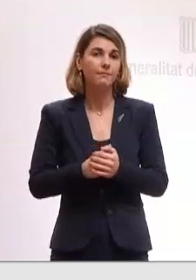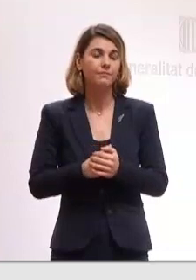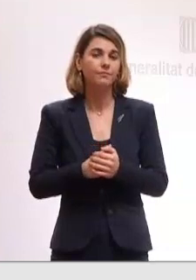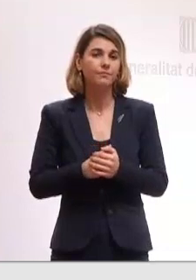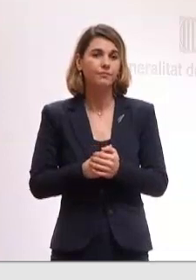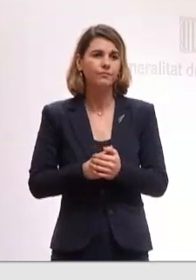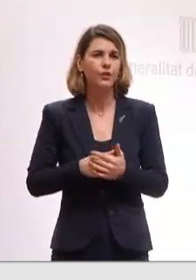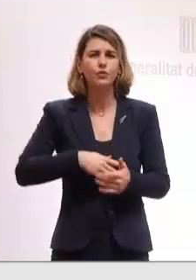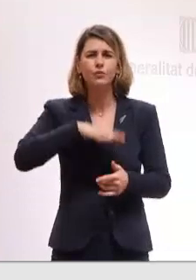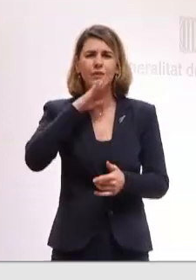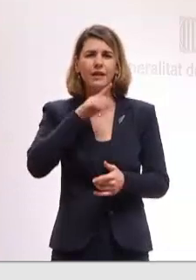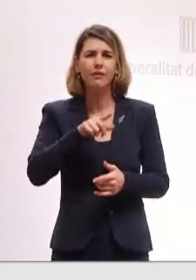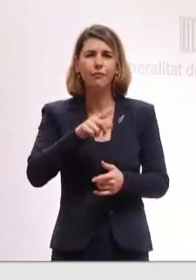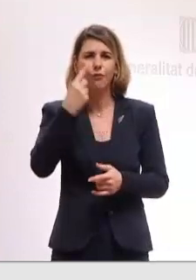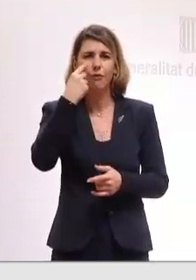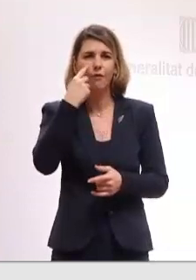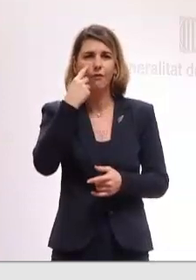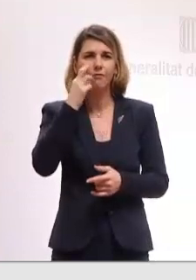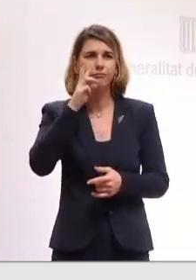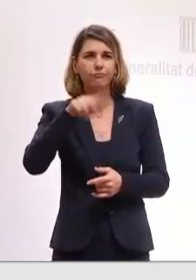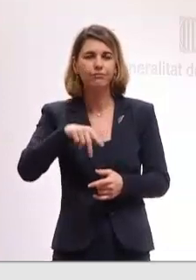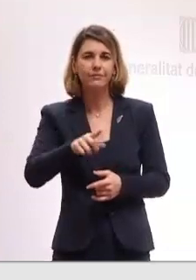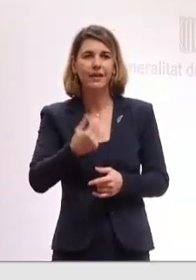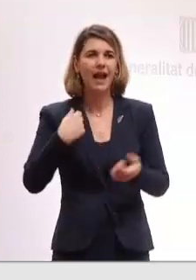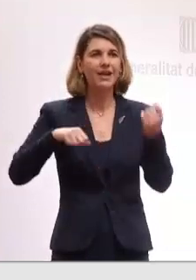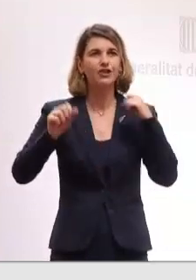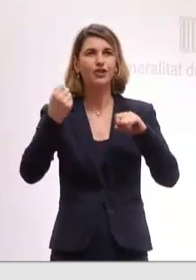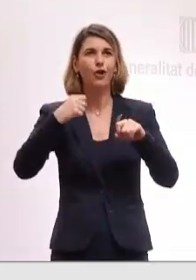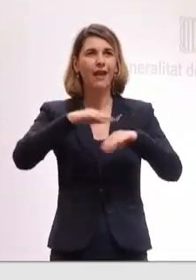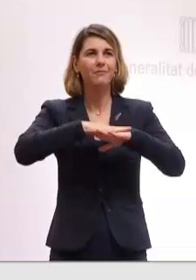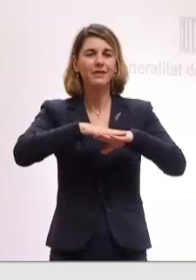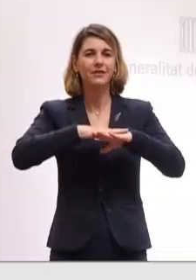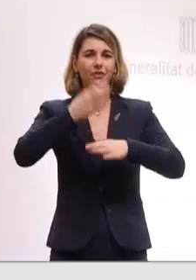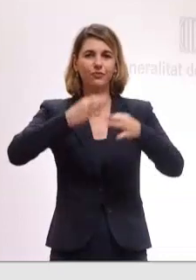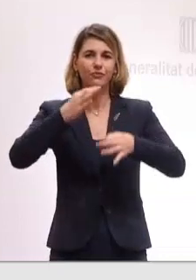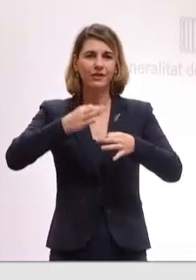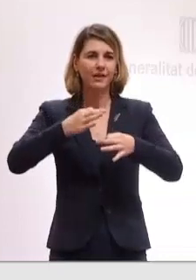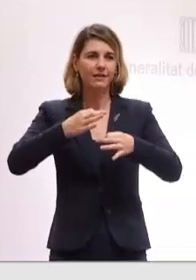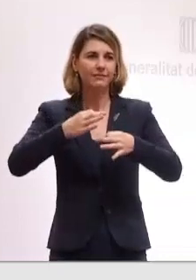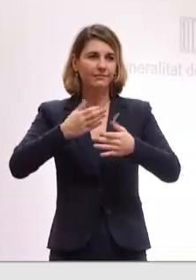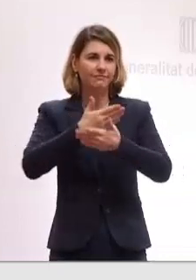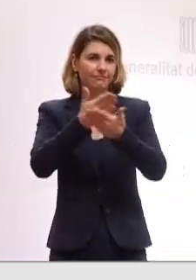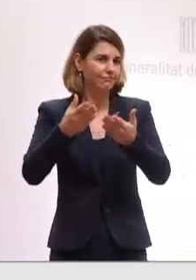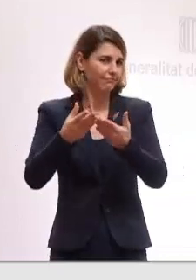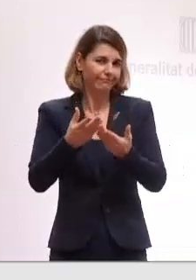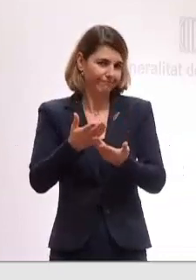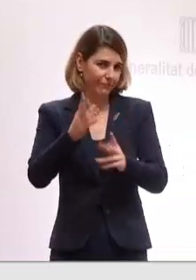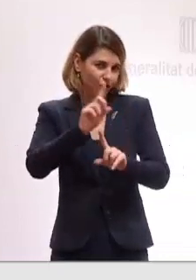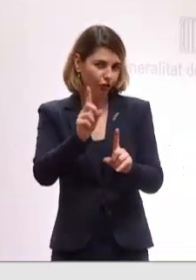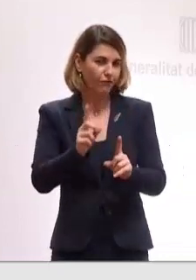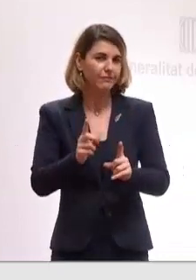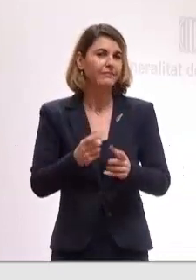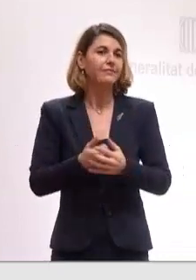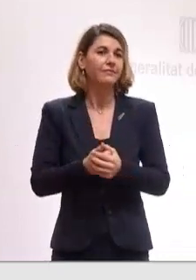prou reconeguda l'acció que fa l'Administració de Justícia en el seu conjunt, i per això